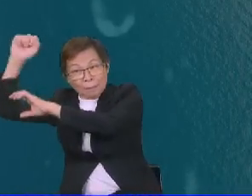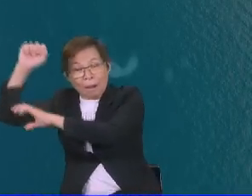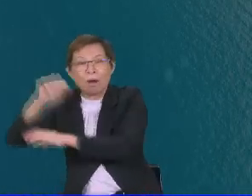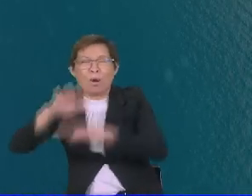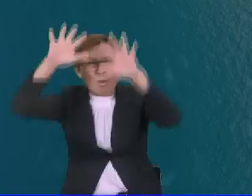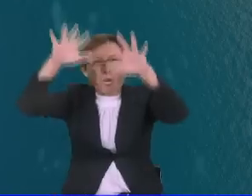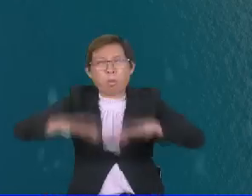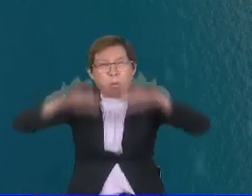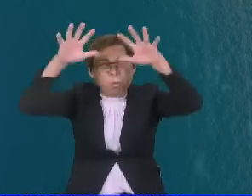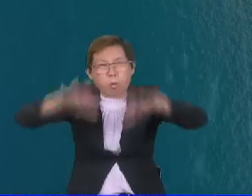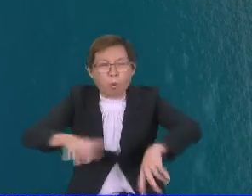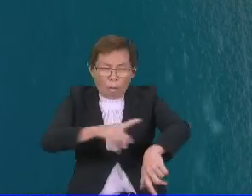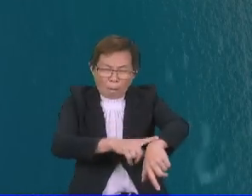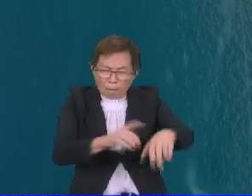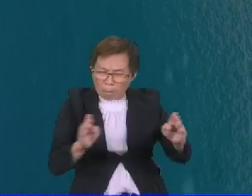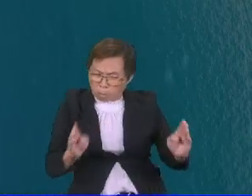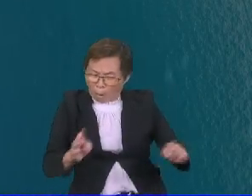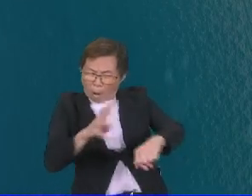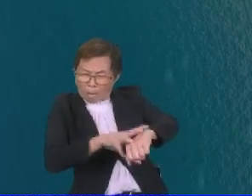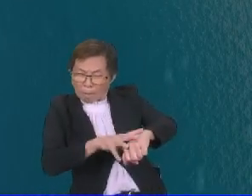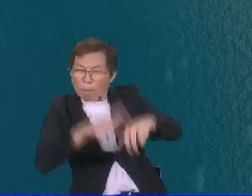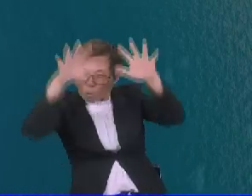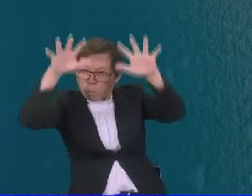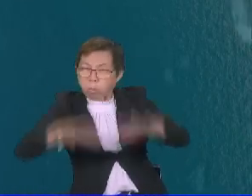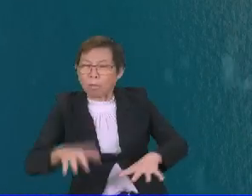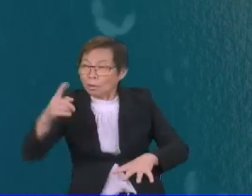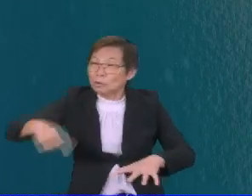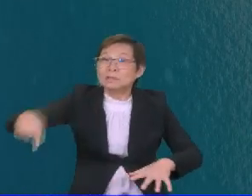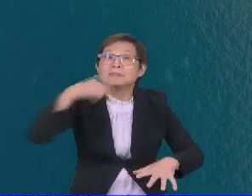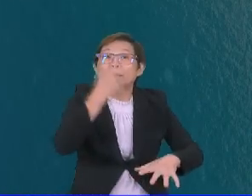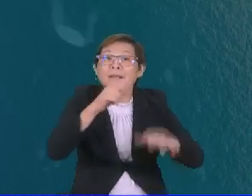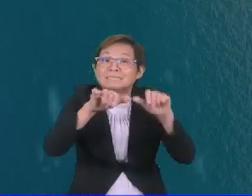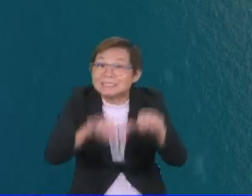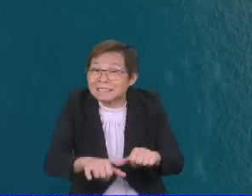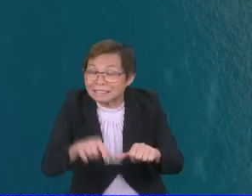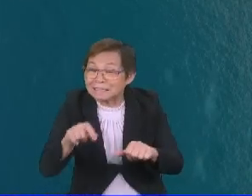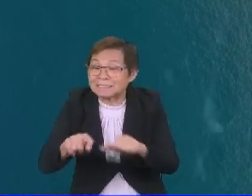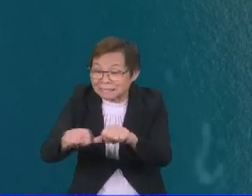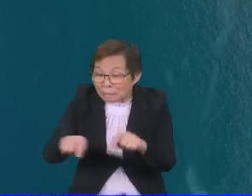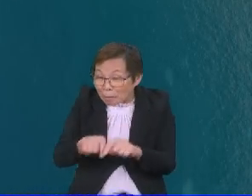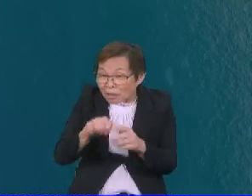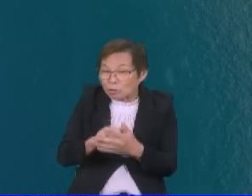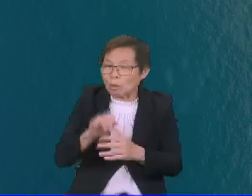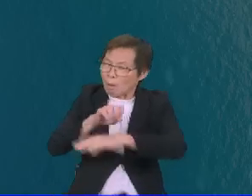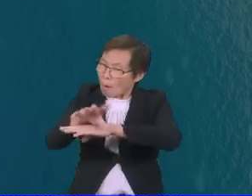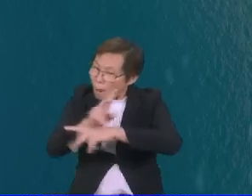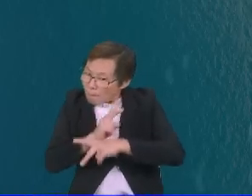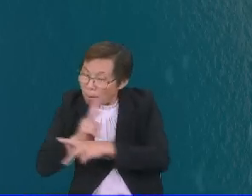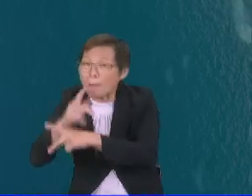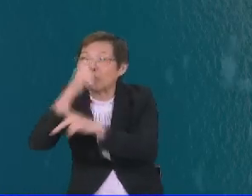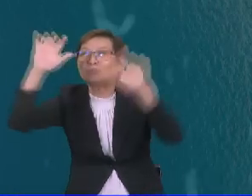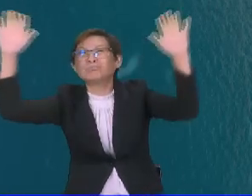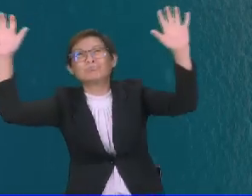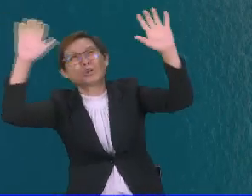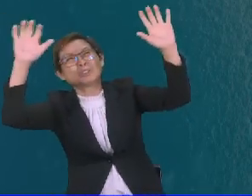sepanjang tempo amaran ini oleh itu orang-orang namanya di sekitar kawasan-kawasan juga dinasti akan supaya berwaspada dengan keadaan